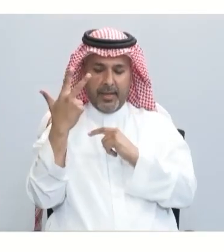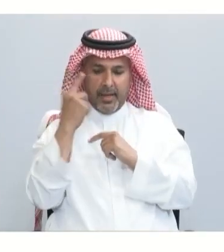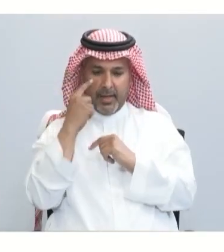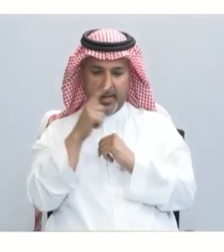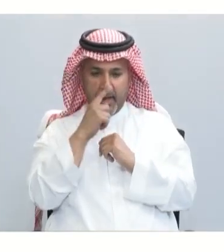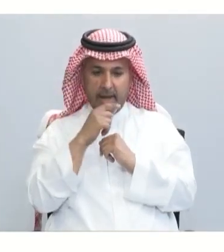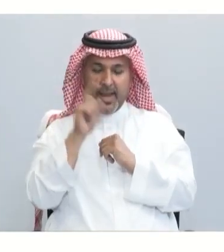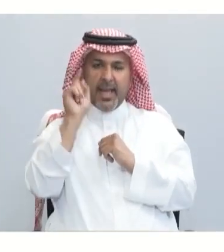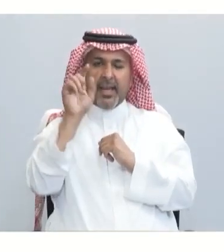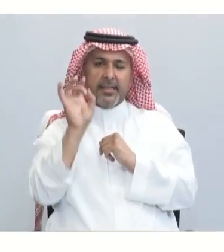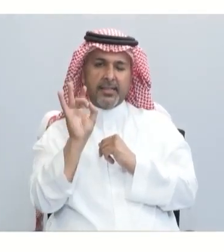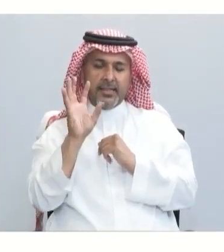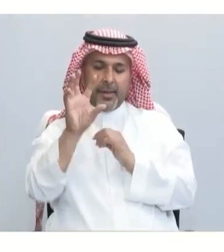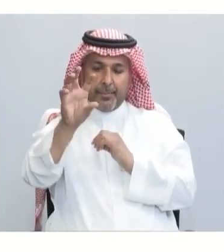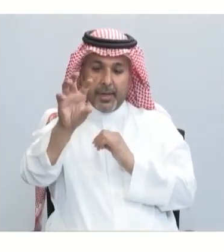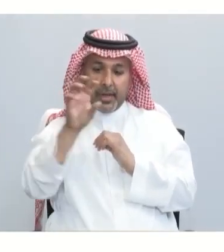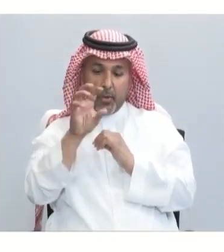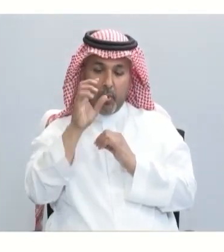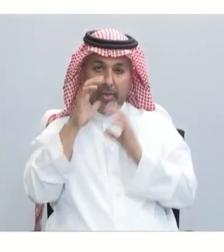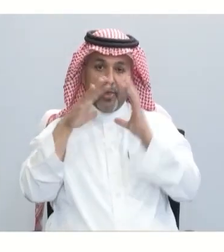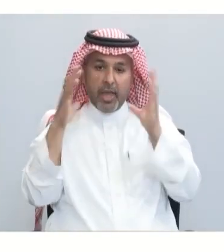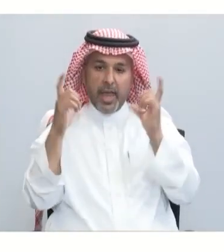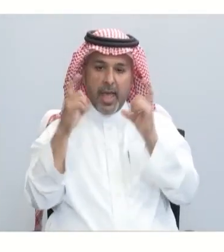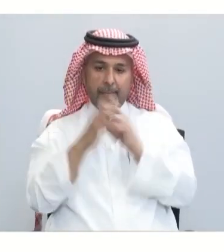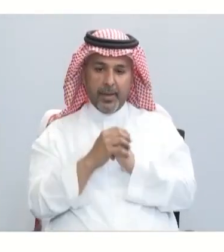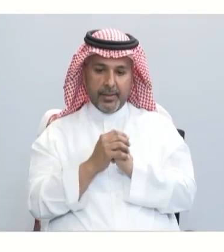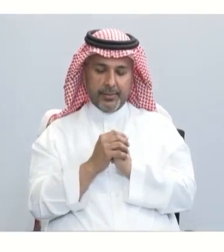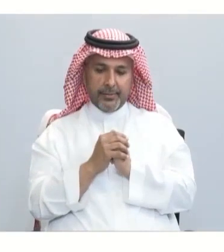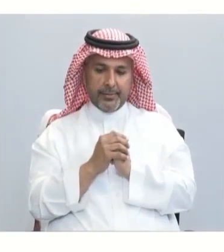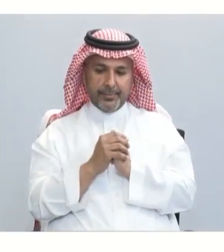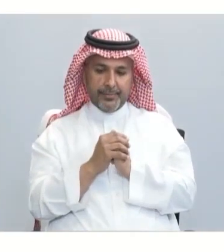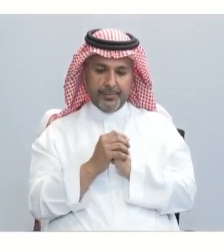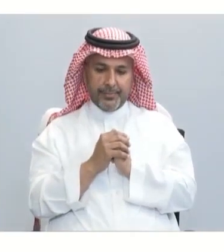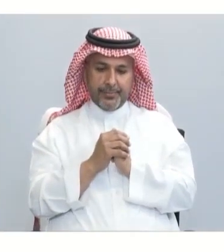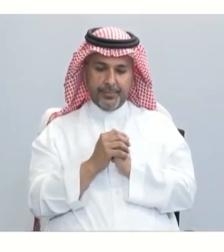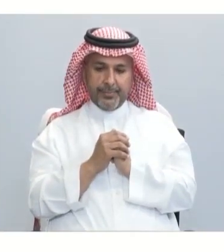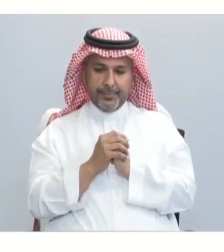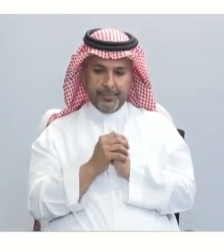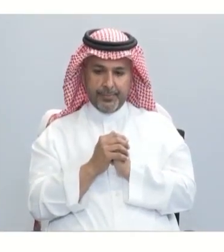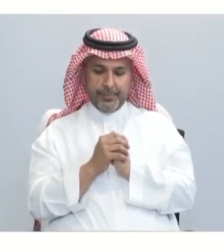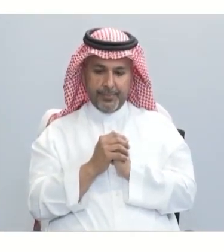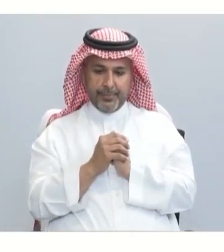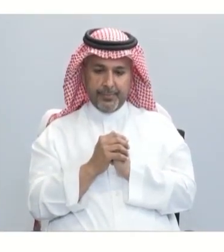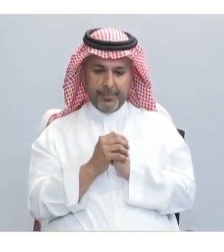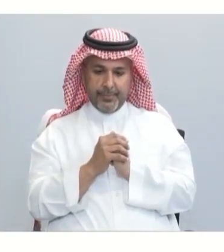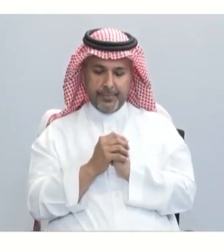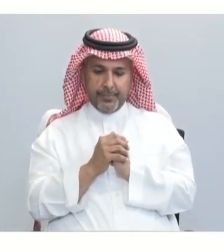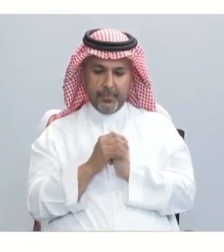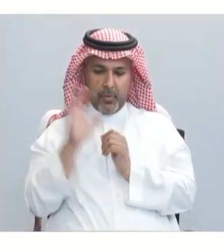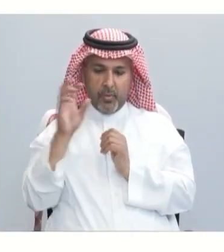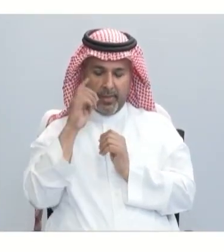8 تساوي نذهب الى جي اللي هي عباره عن اكس ناقص 8 على